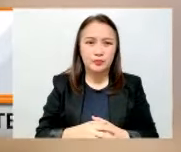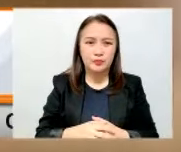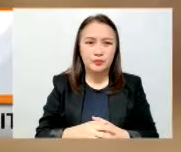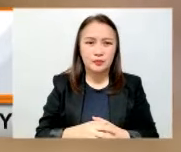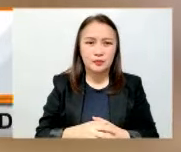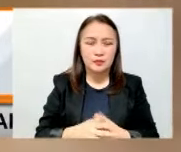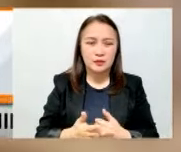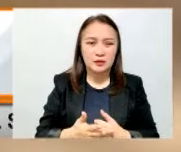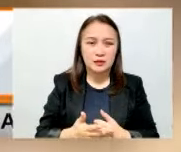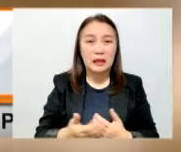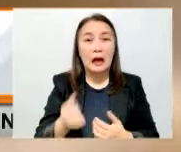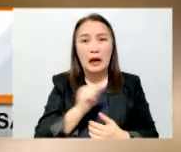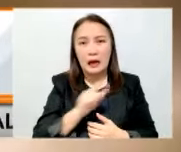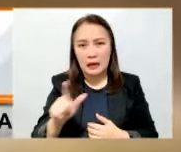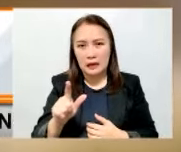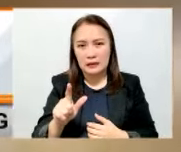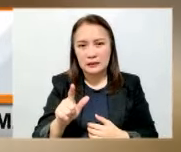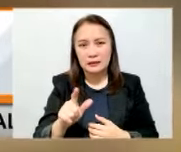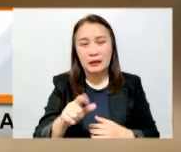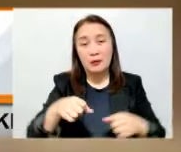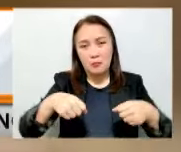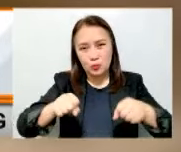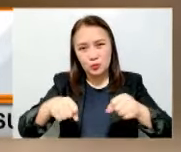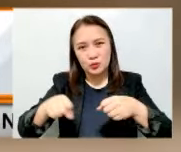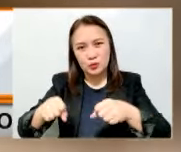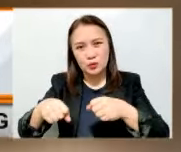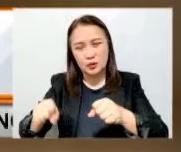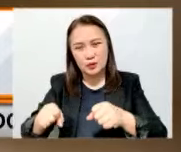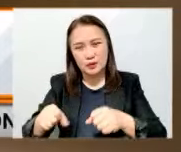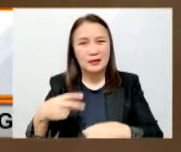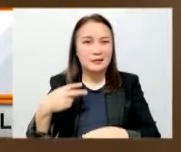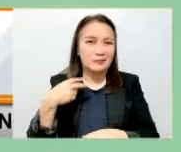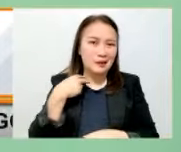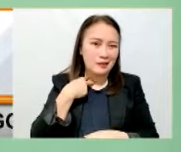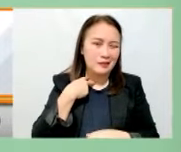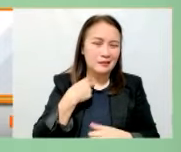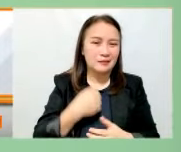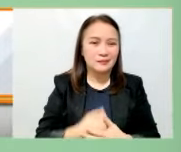Nagsitirik din sa baha ang ilang motorsiklo sa Barangay Sasa.